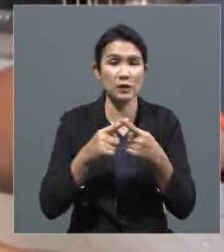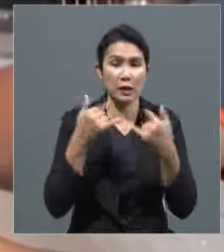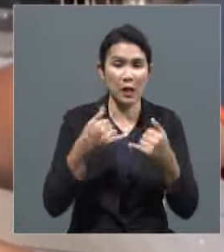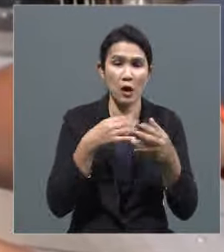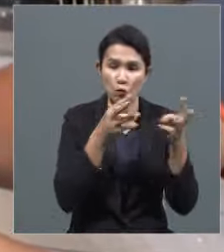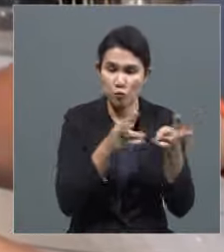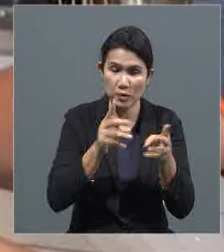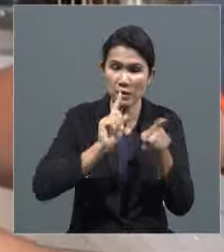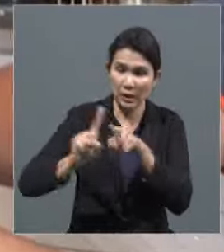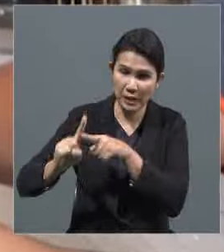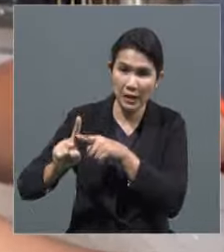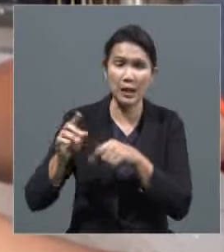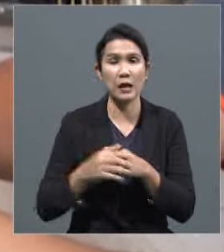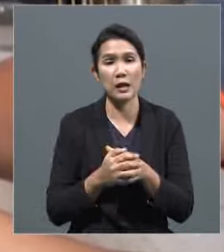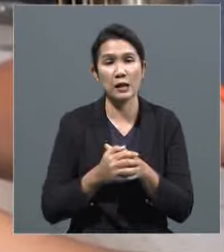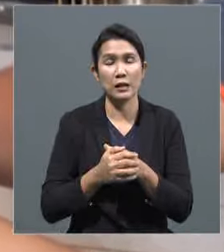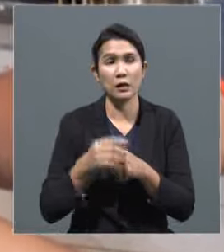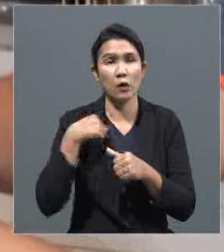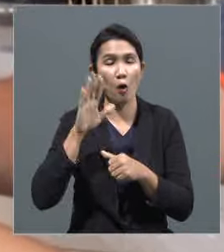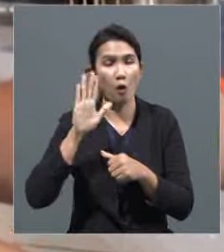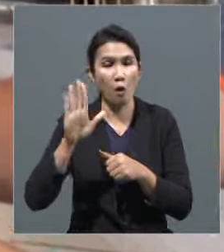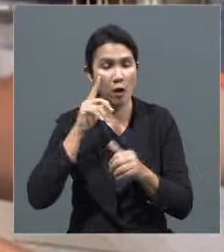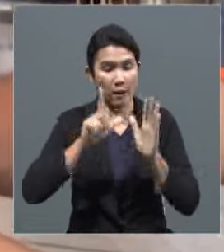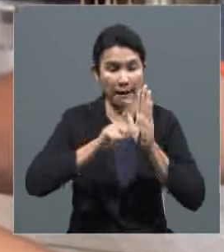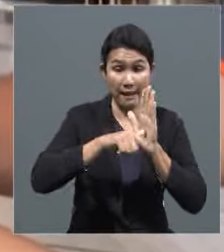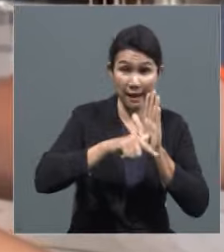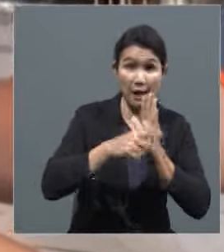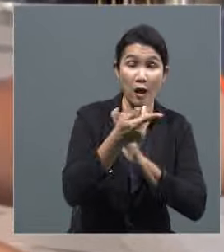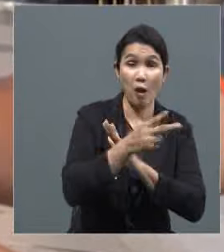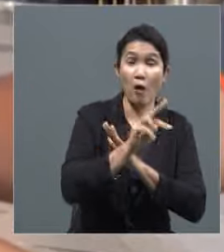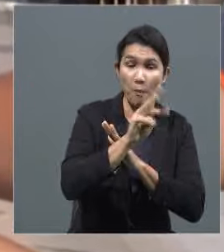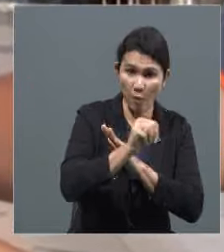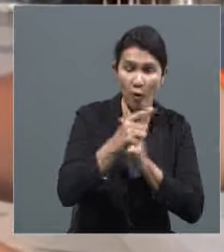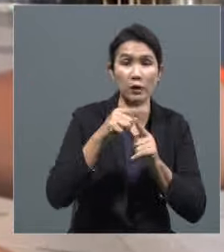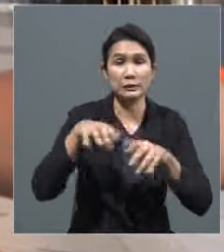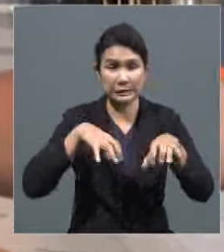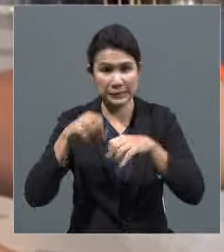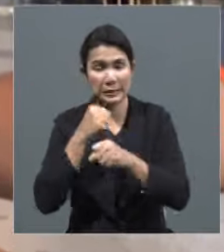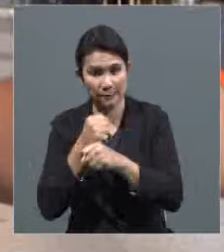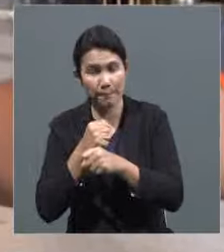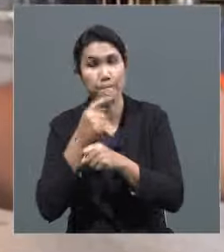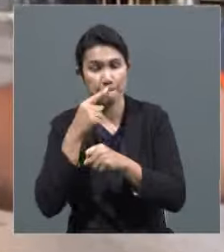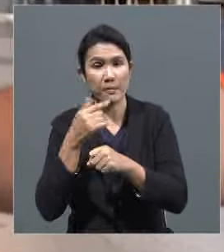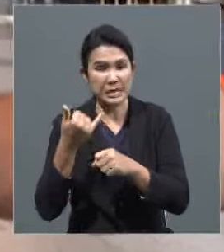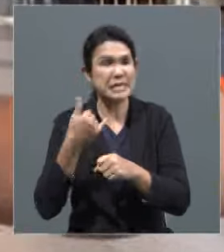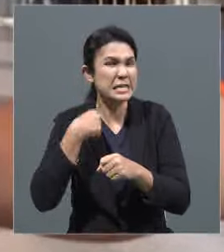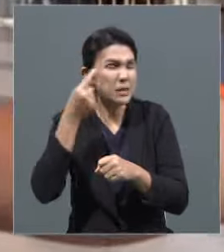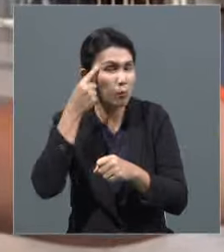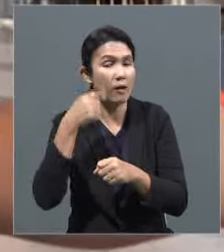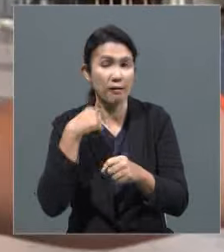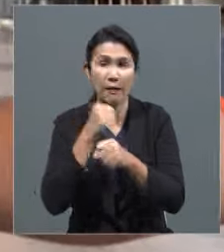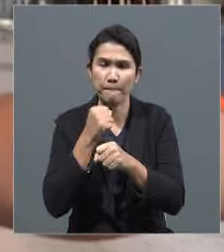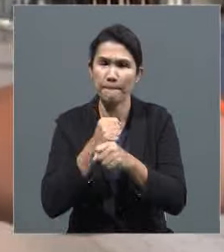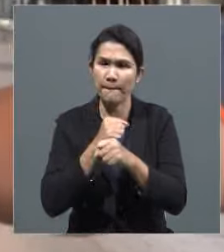นการต่างๆทางไปทางด้านของเลขาครม.ให้เตรียมการประสานกันหน่วยงานต่างๆเบื้องต้นก็เชื่อว่าจะทำให้